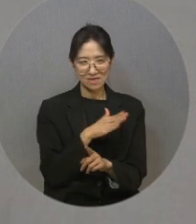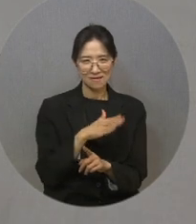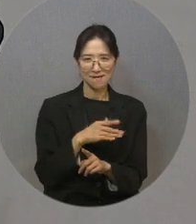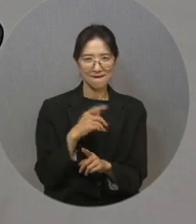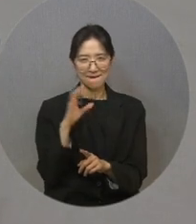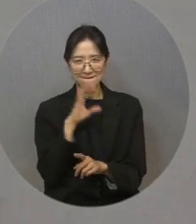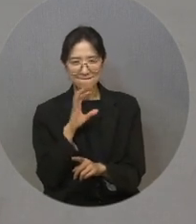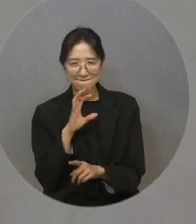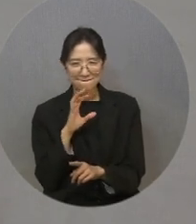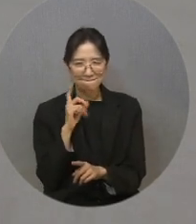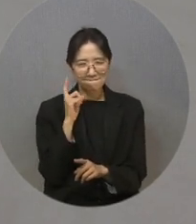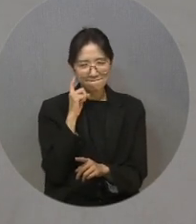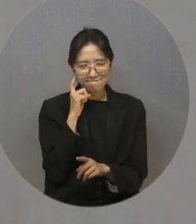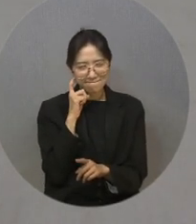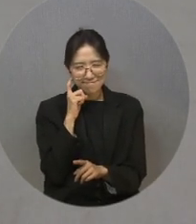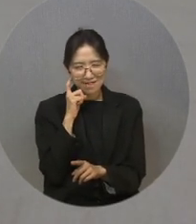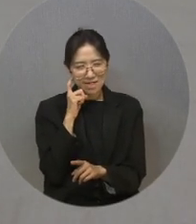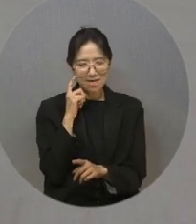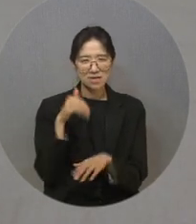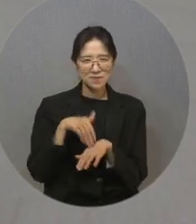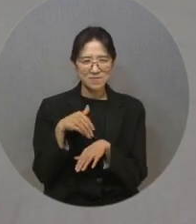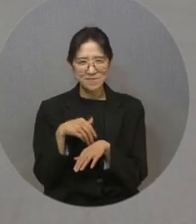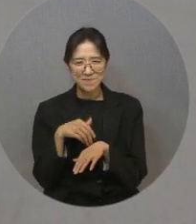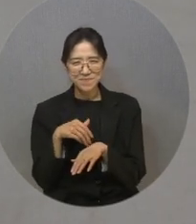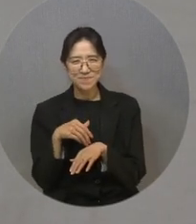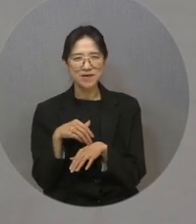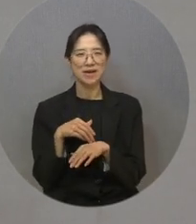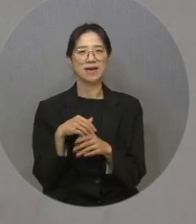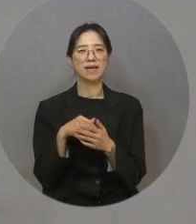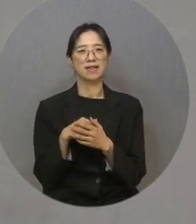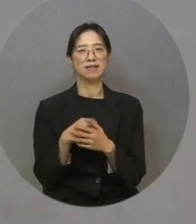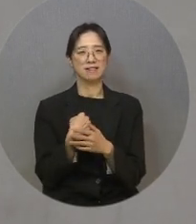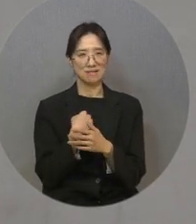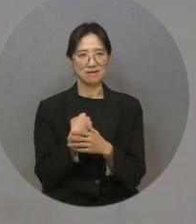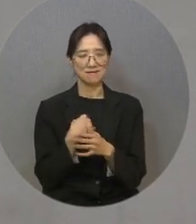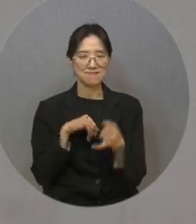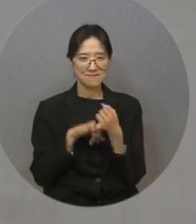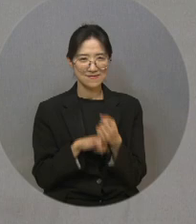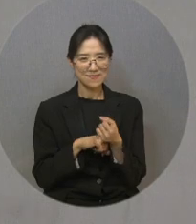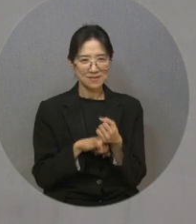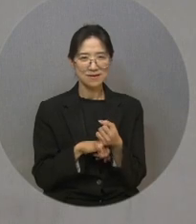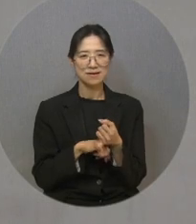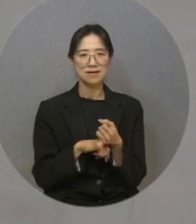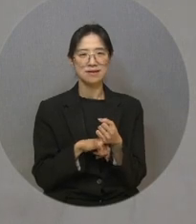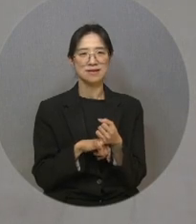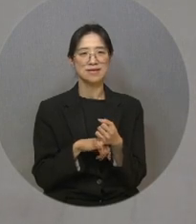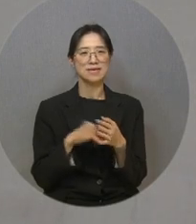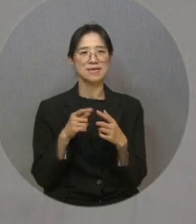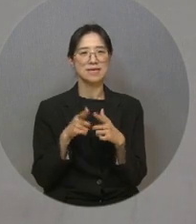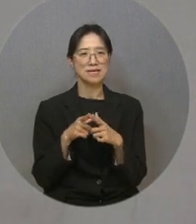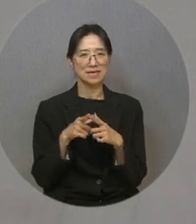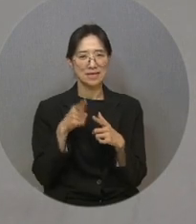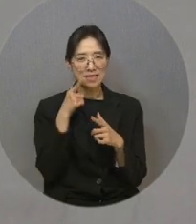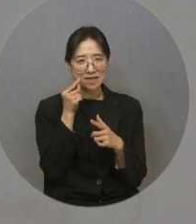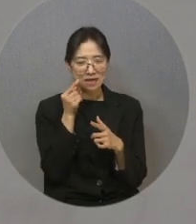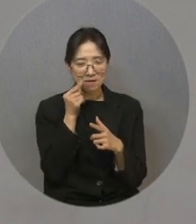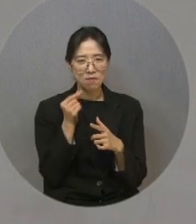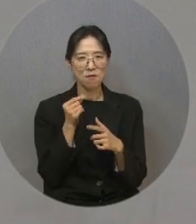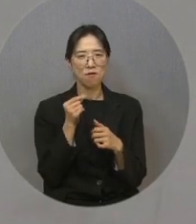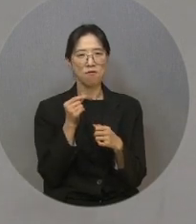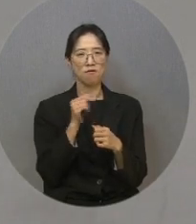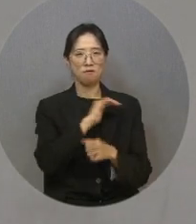거야. 200년 동안 절치부심을 합니다. 그 절치부심을 하면서 나는 반드시 일본에